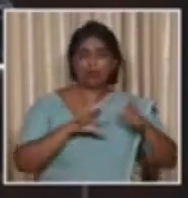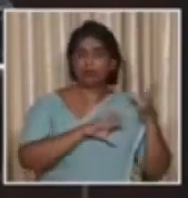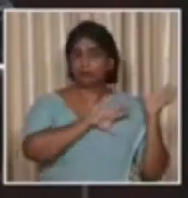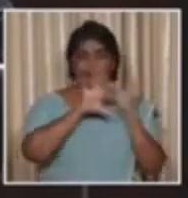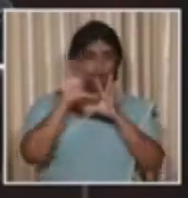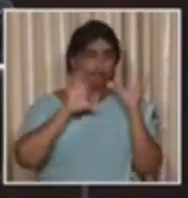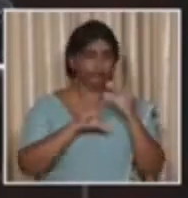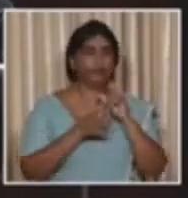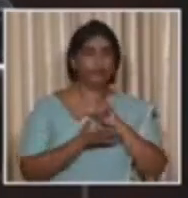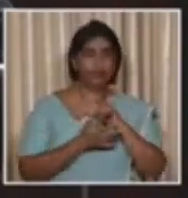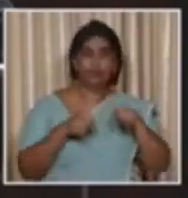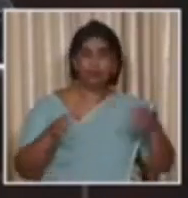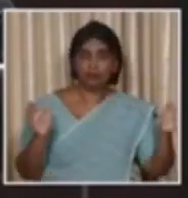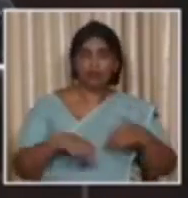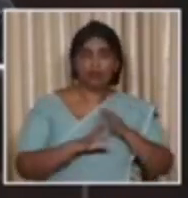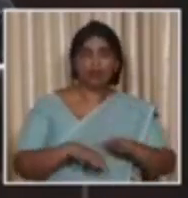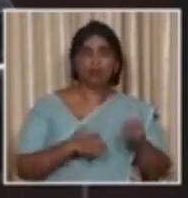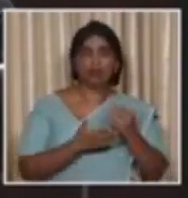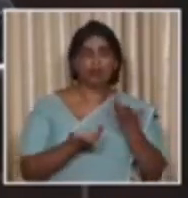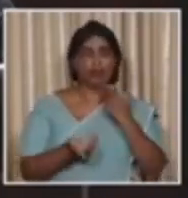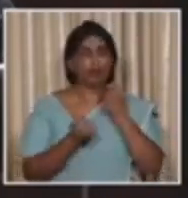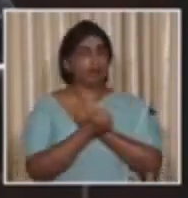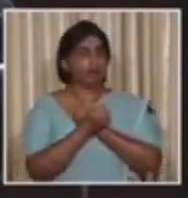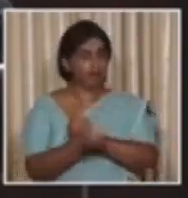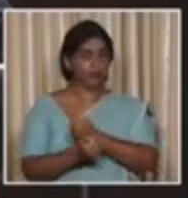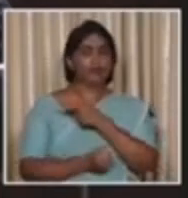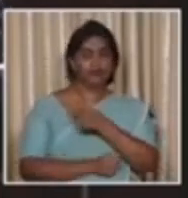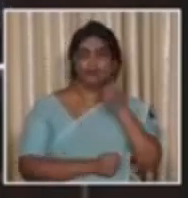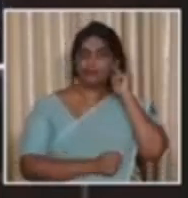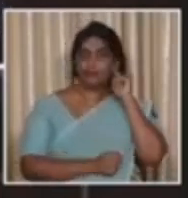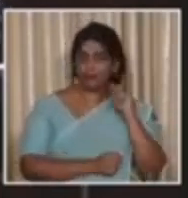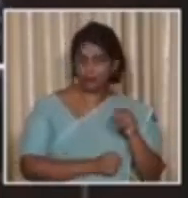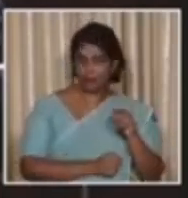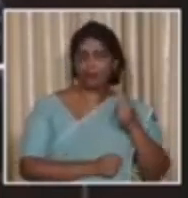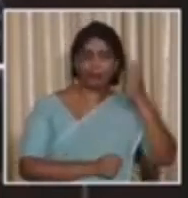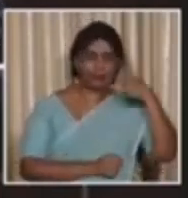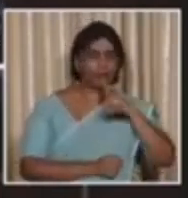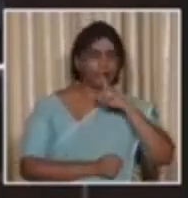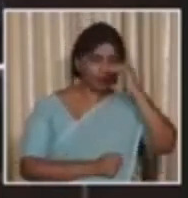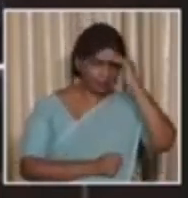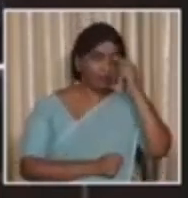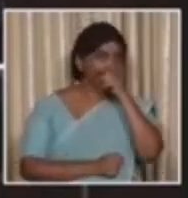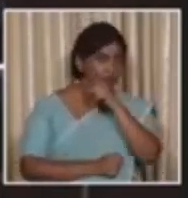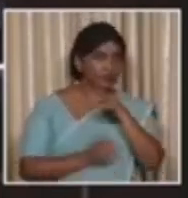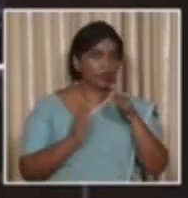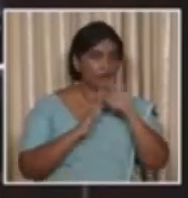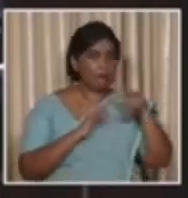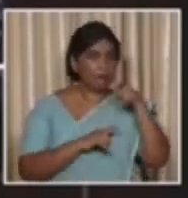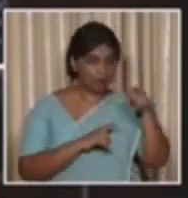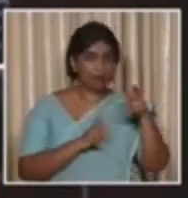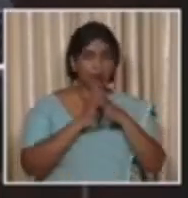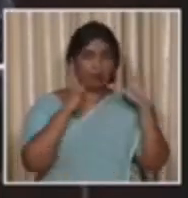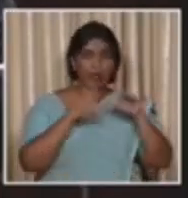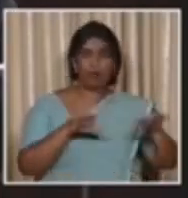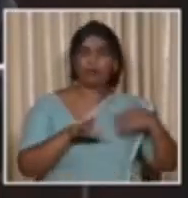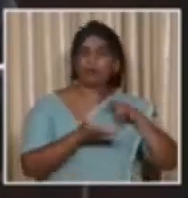ප්‍රමාණයක් යවලා තිබුණා. තවමත් ඒ ළමයි සිරවි සිටිනවා. ඒ සම්බන්ධයෙන් මම නියෝජ්‍ය කතානායකතුමනි, ඔබතුමාගේ ප්‍රදේශයේ විශාල ළමුන්